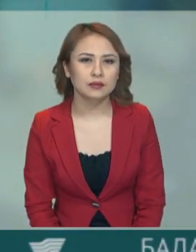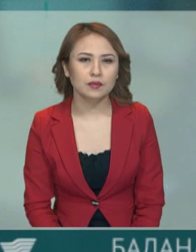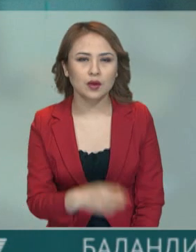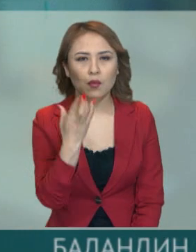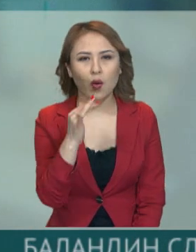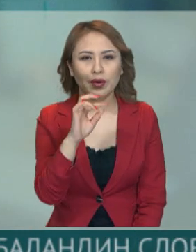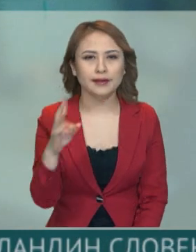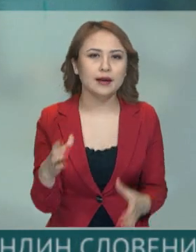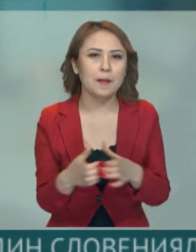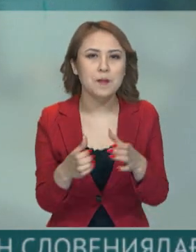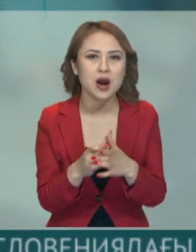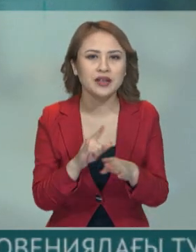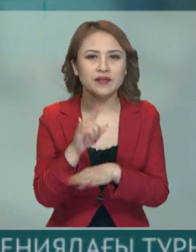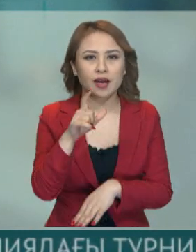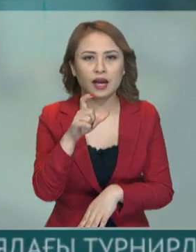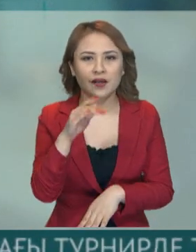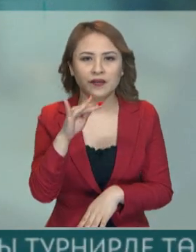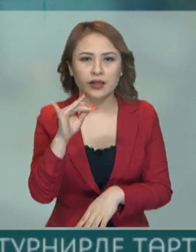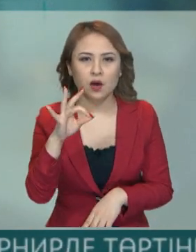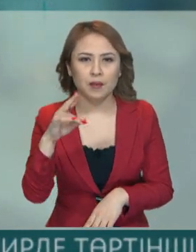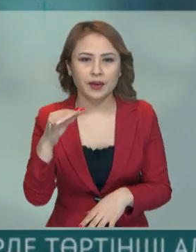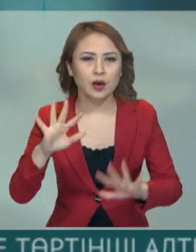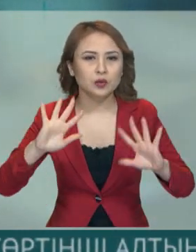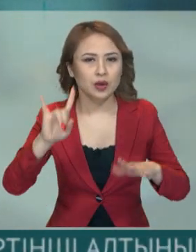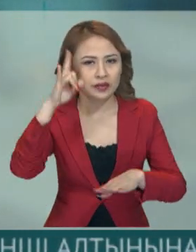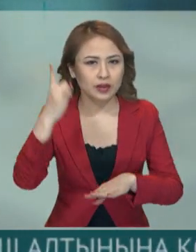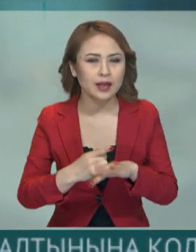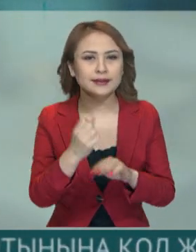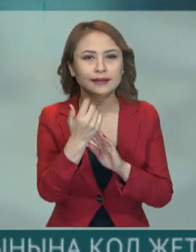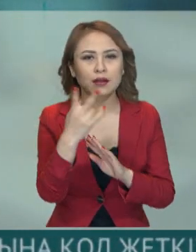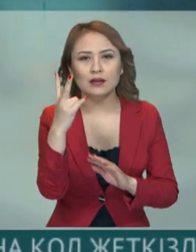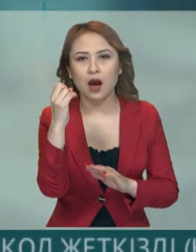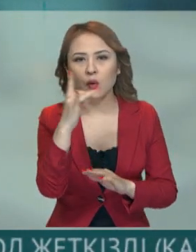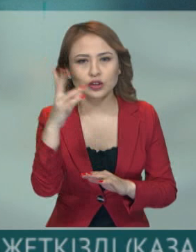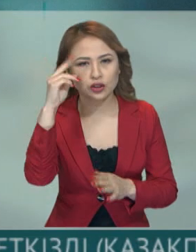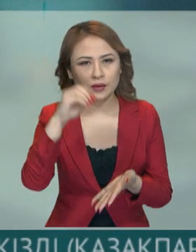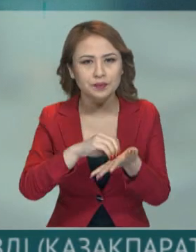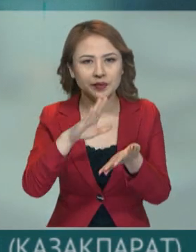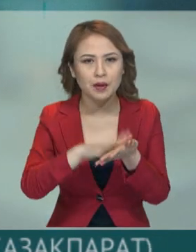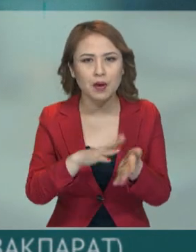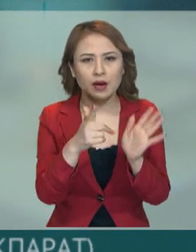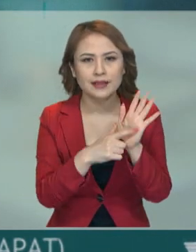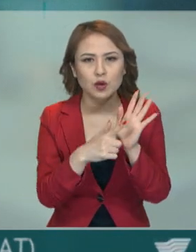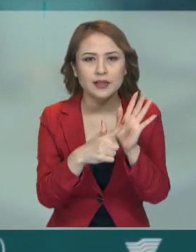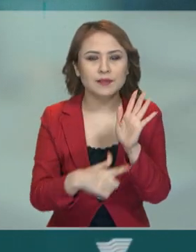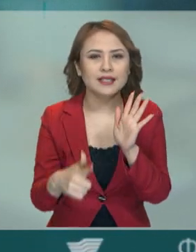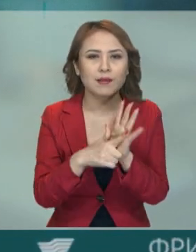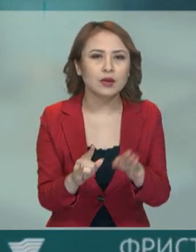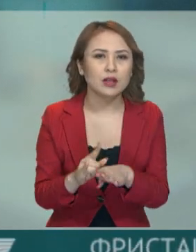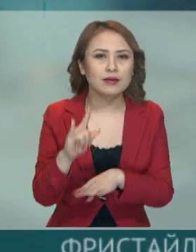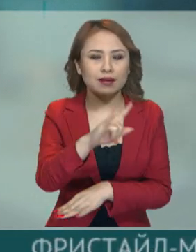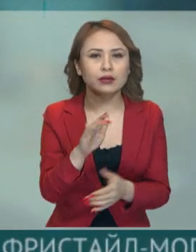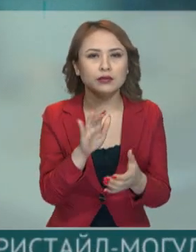Boeing компаниясы Эфиопиядағы әуе апатына байланысты 13 наурызға белгіленген Boeing 777